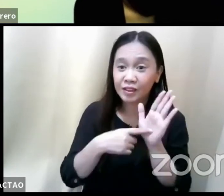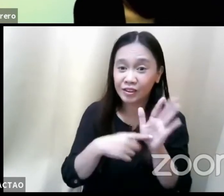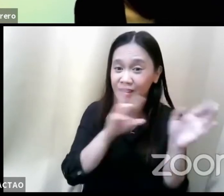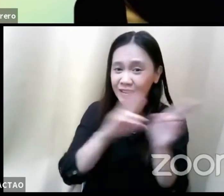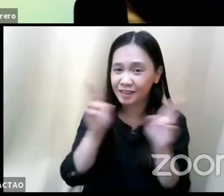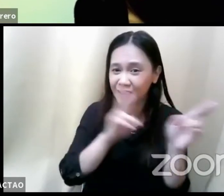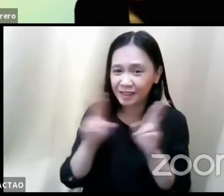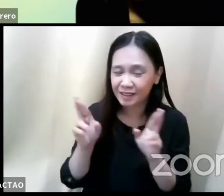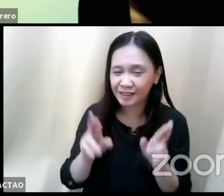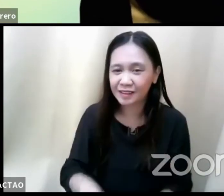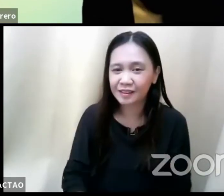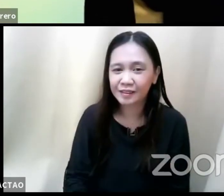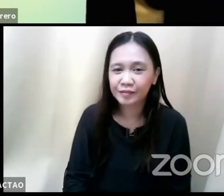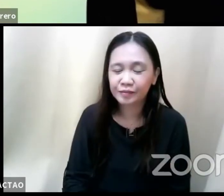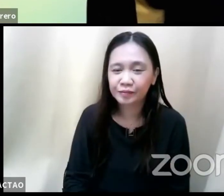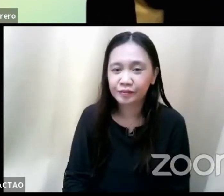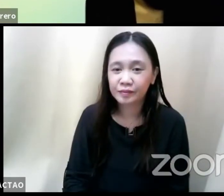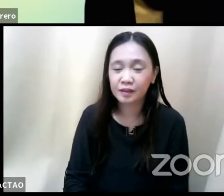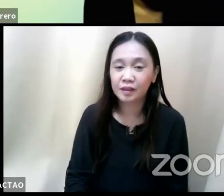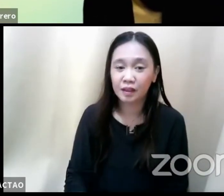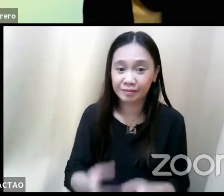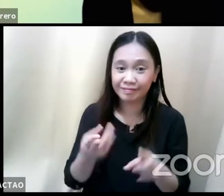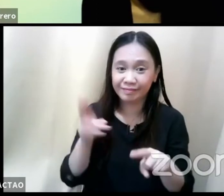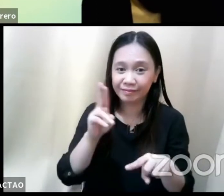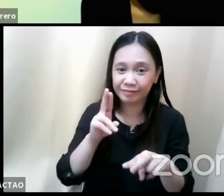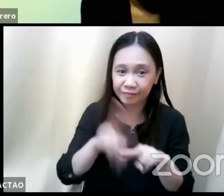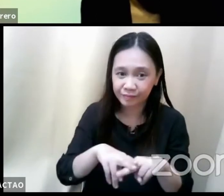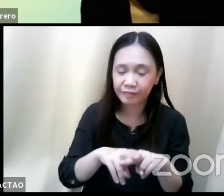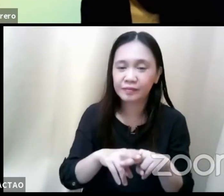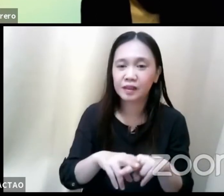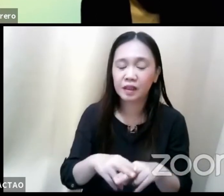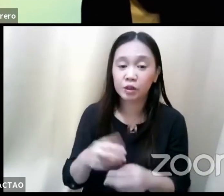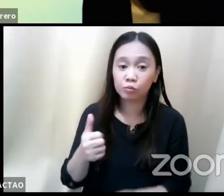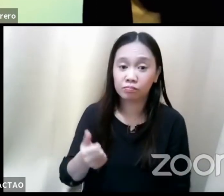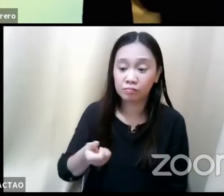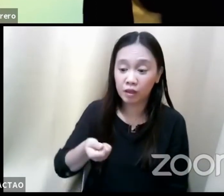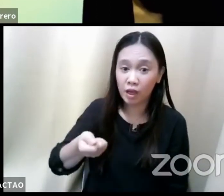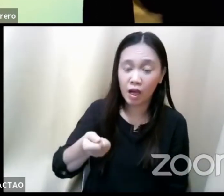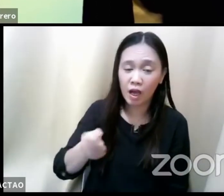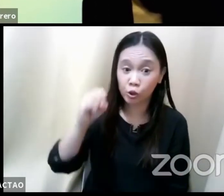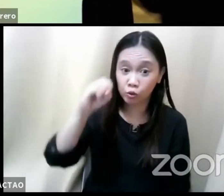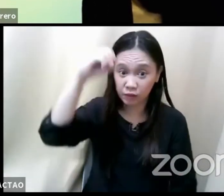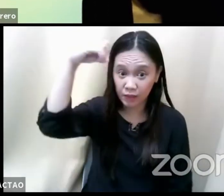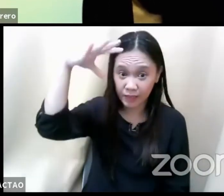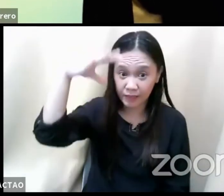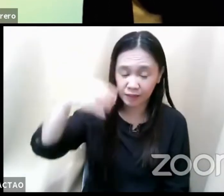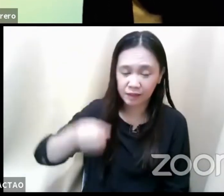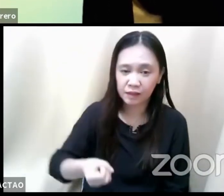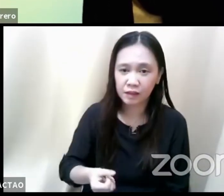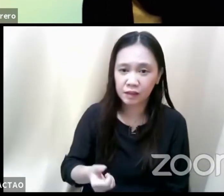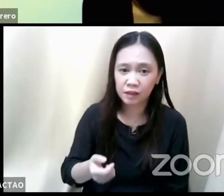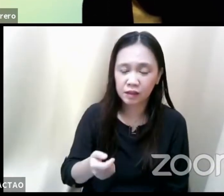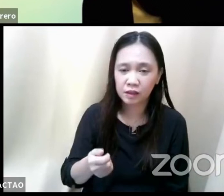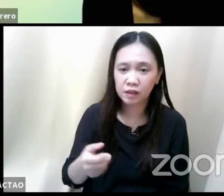Teacher Mark. Idagdag ko na rin po yung sa flashlight, no? Sa flashlight. Yung